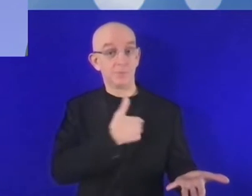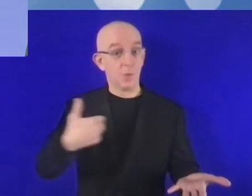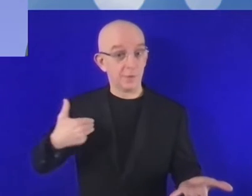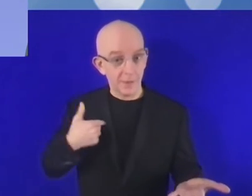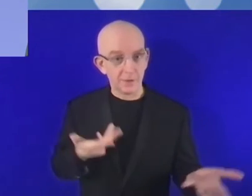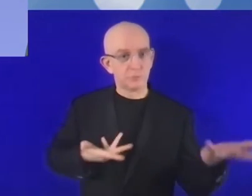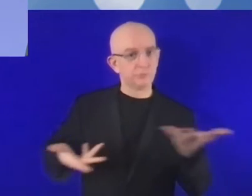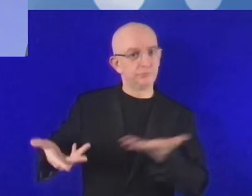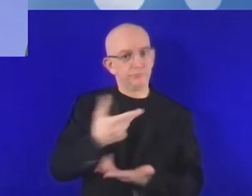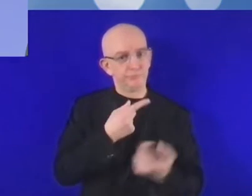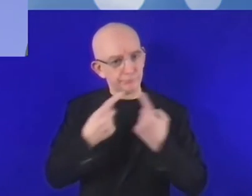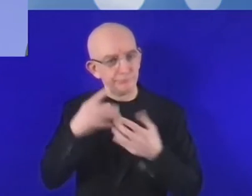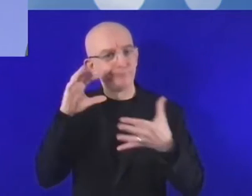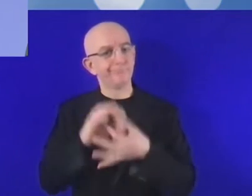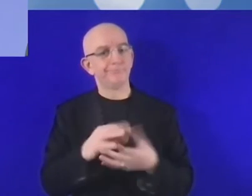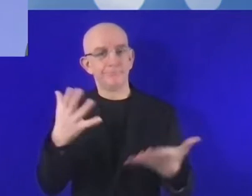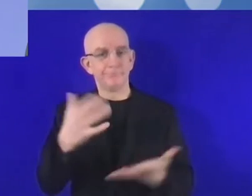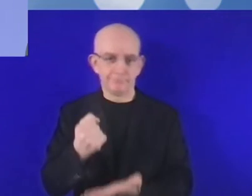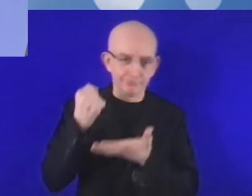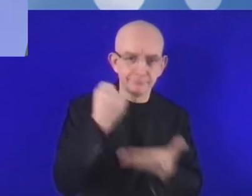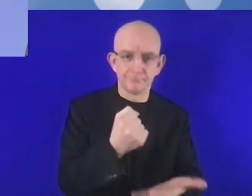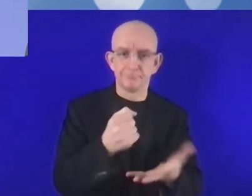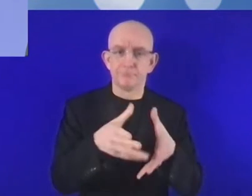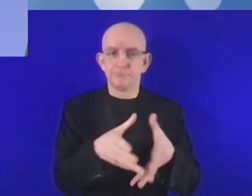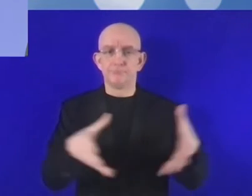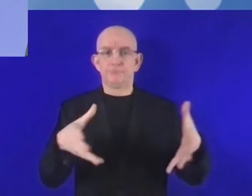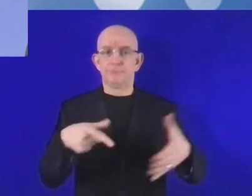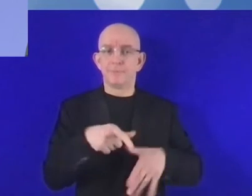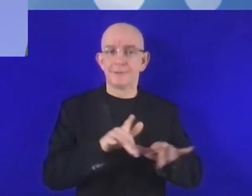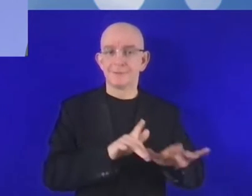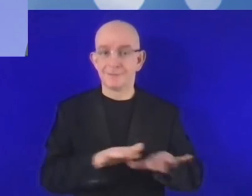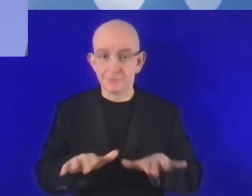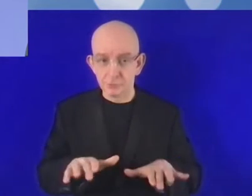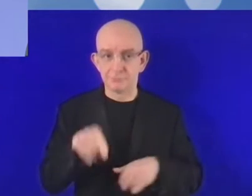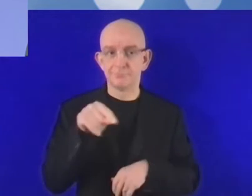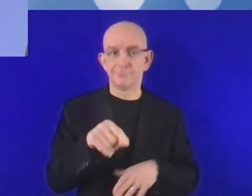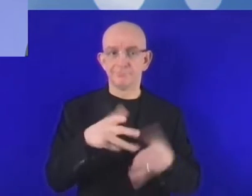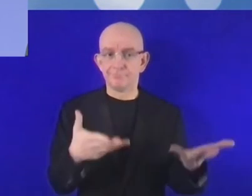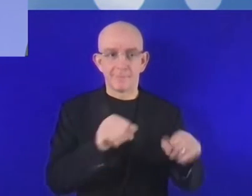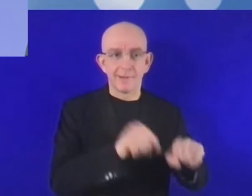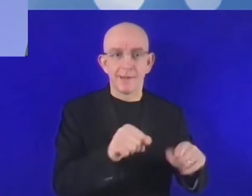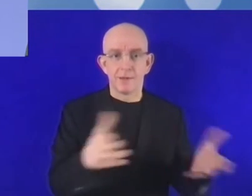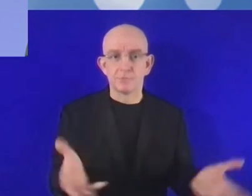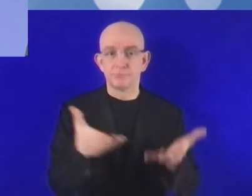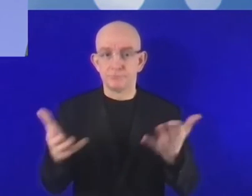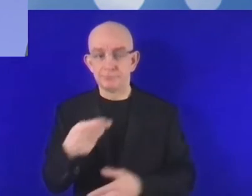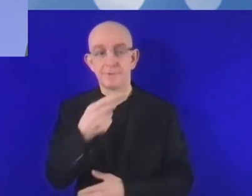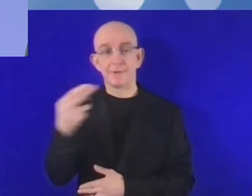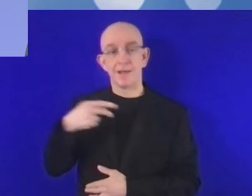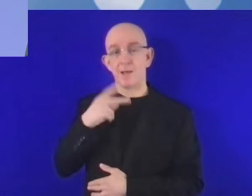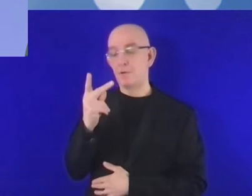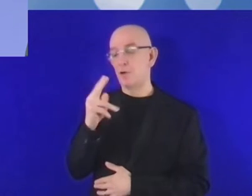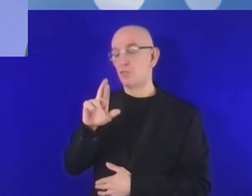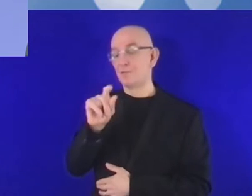панельная дискуссия высокого уровня о развитии цифровых технологий и построении потенциала в